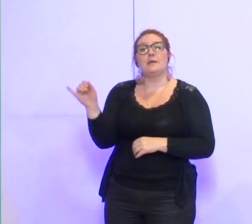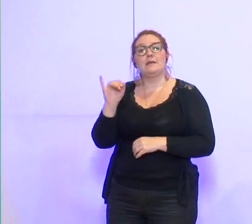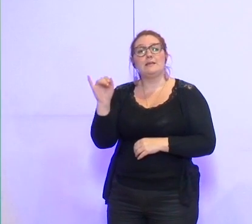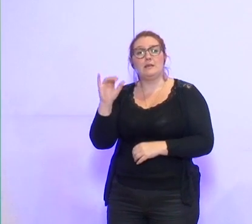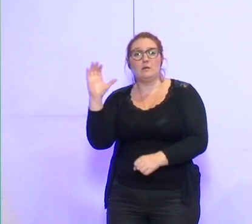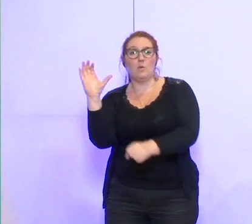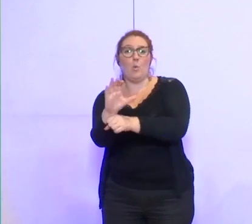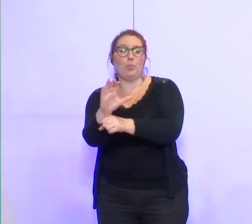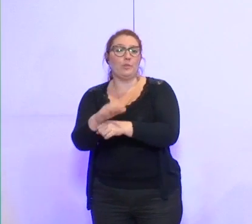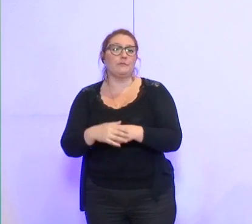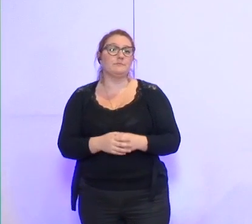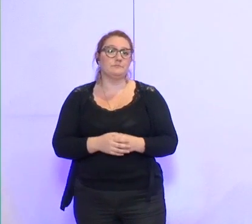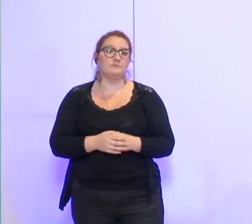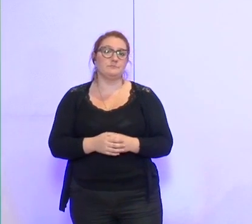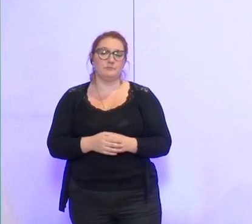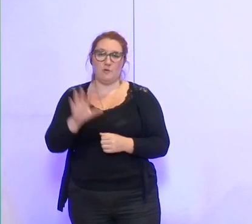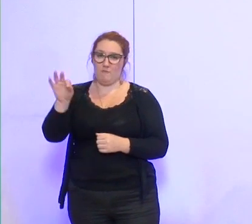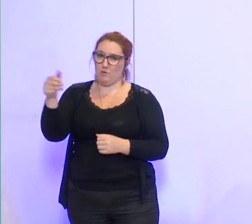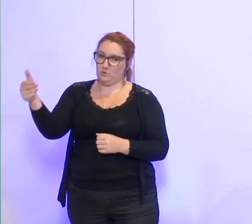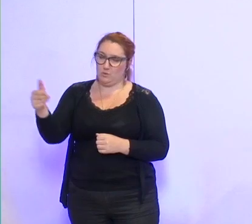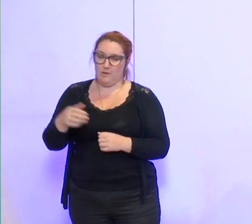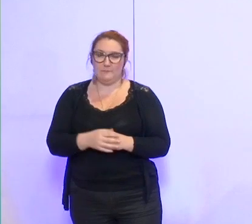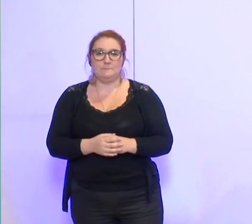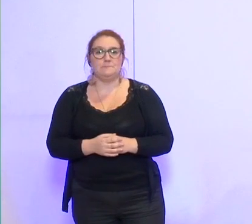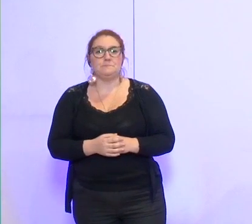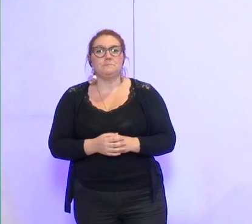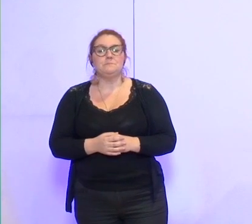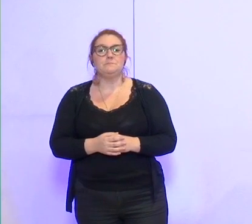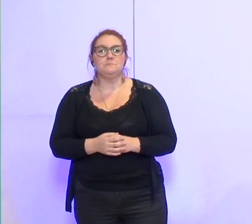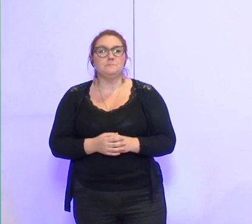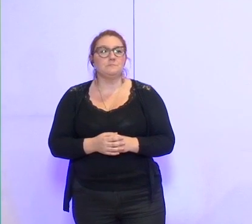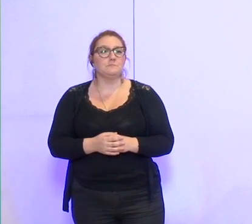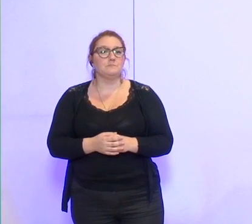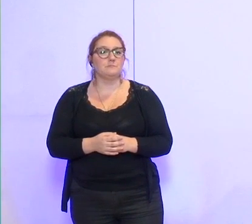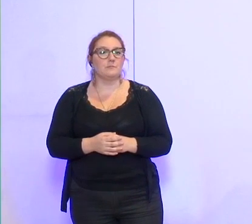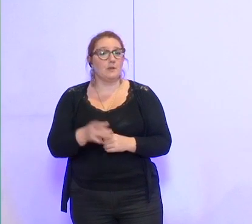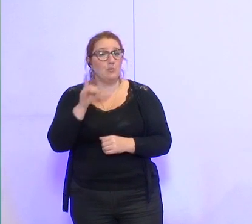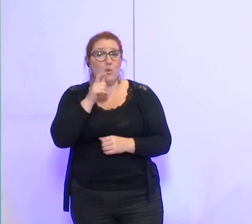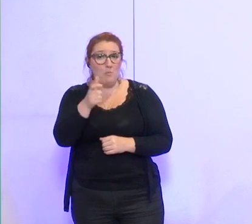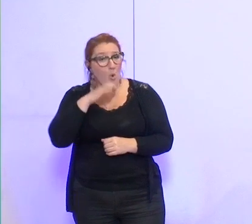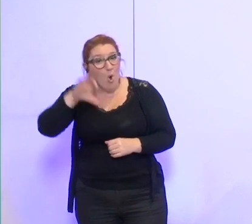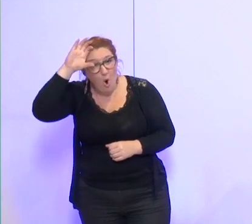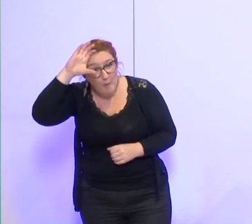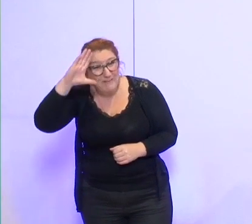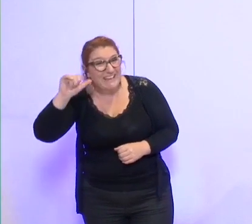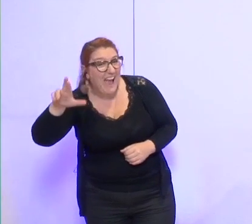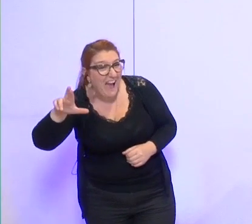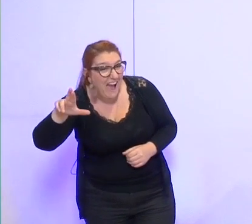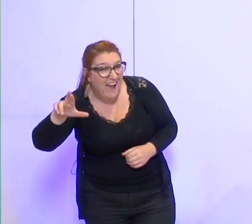est contre? Le Front National, parce qu'il y a Europe dedans. Qui est